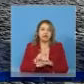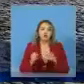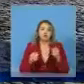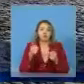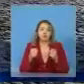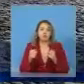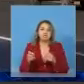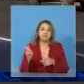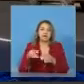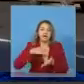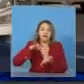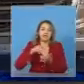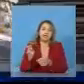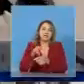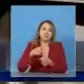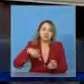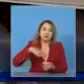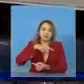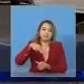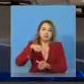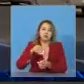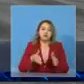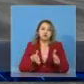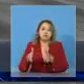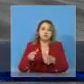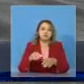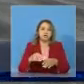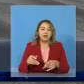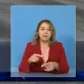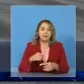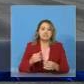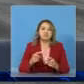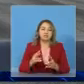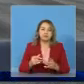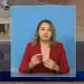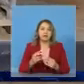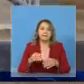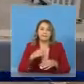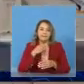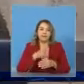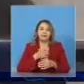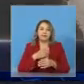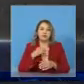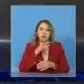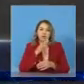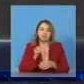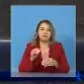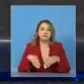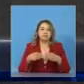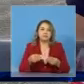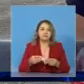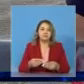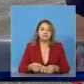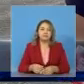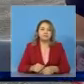көліктері қалаға кірмей, оңтүстік айналма жолмен өтеді. Құрылысын жүргізген мердігер серіктестік сапаға мән бере отырып, уақытында тапсырған. Это